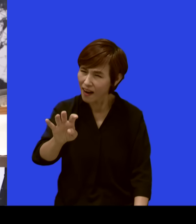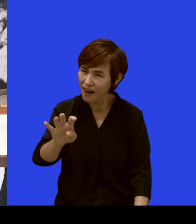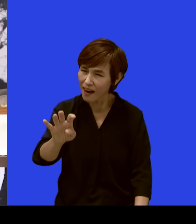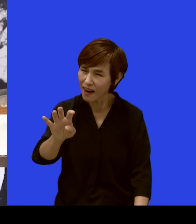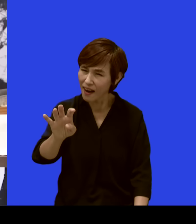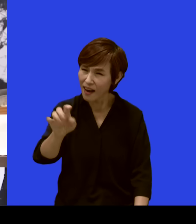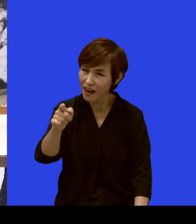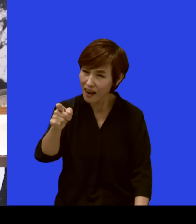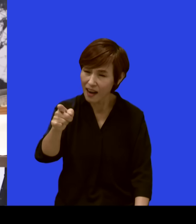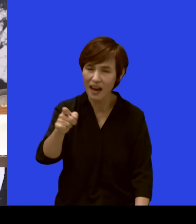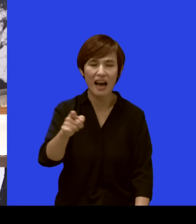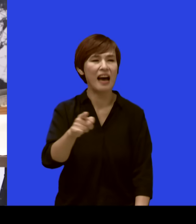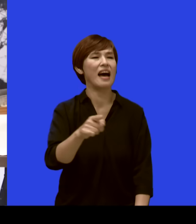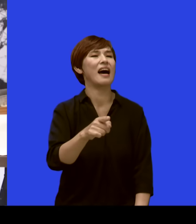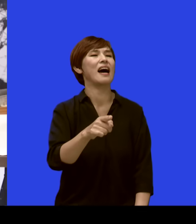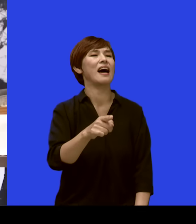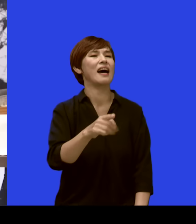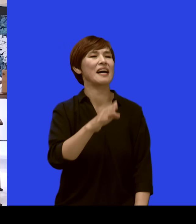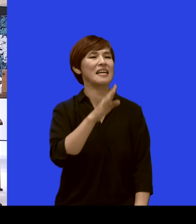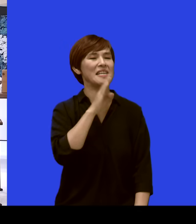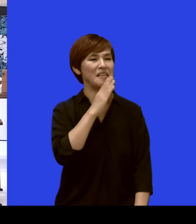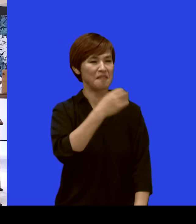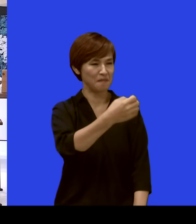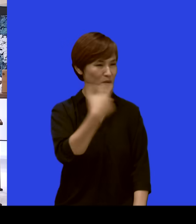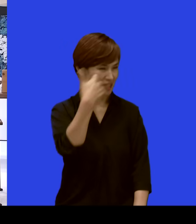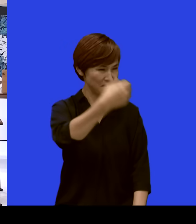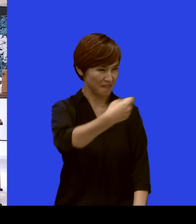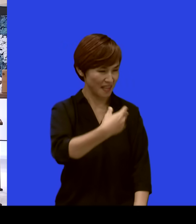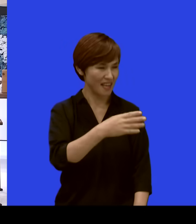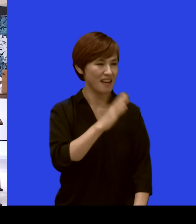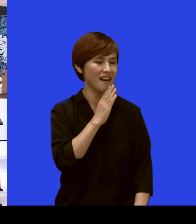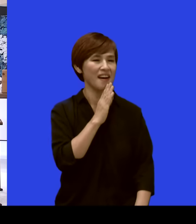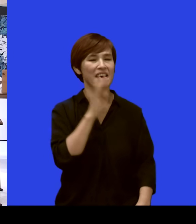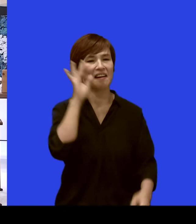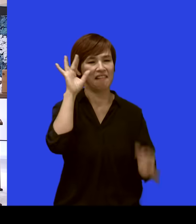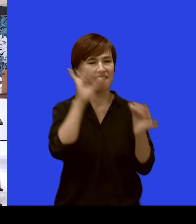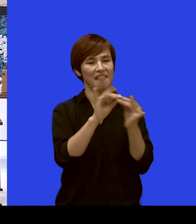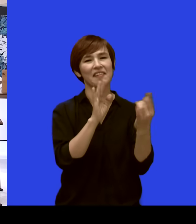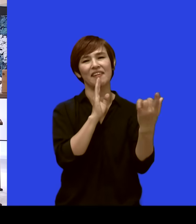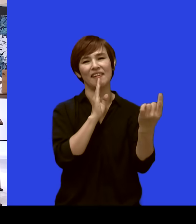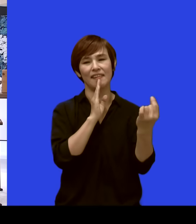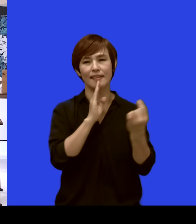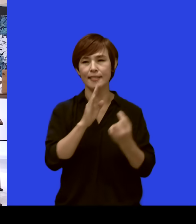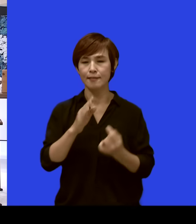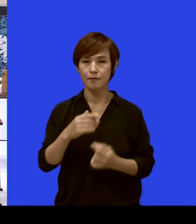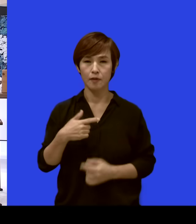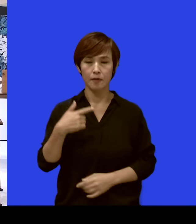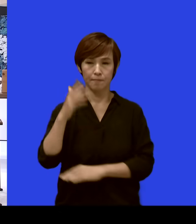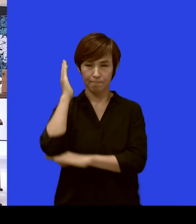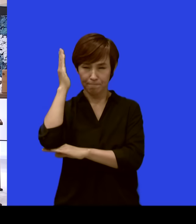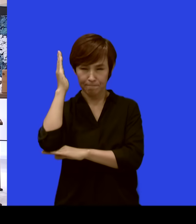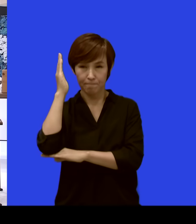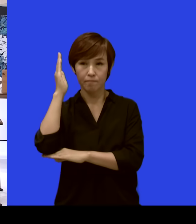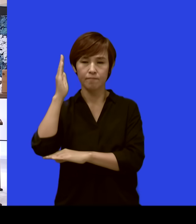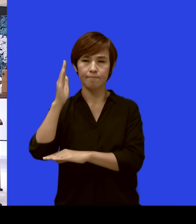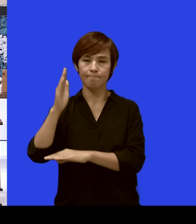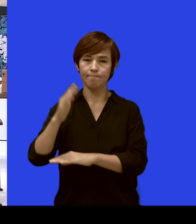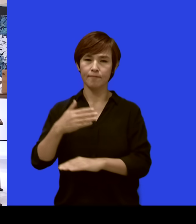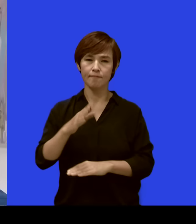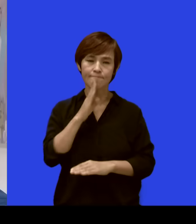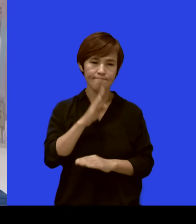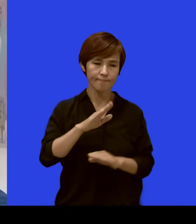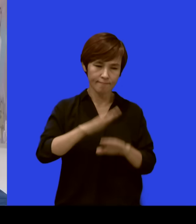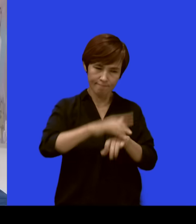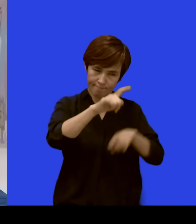그 말씀의 정확한 답인 이렇게 실제 말씀과 지금 생활을 함께 하고 계신 분을 만나서 나도